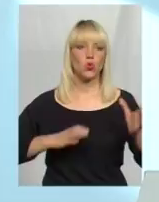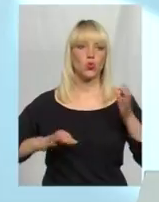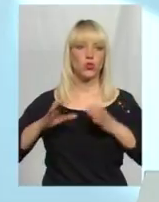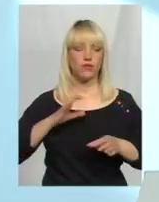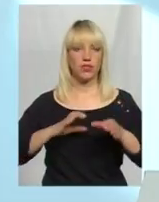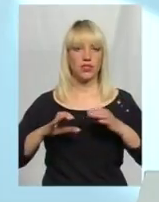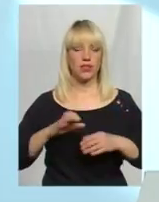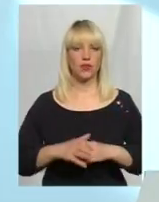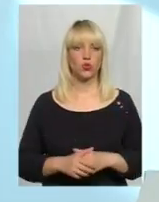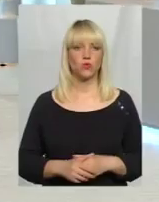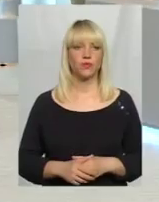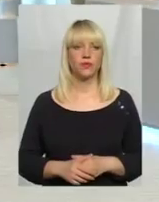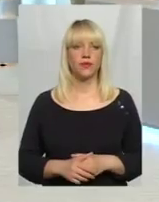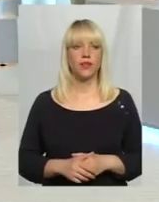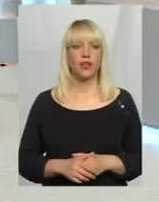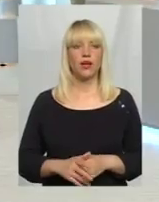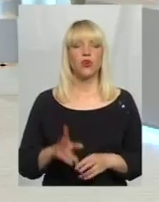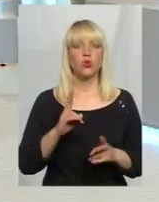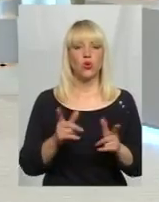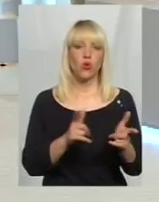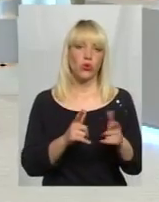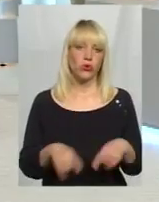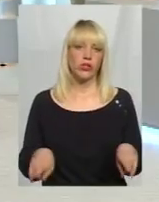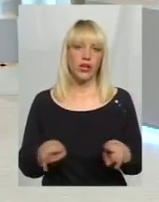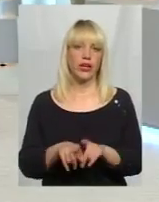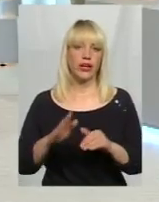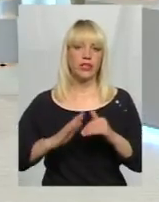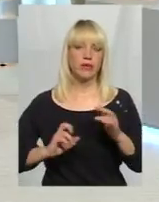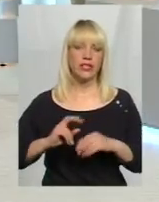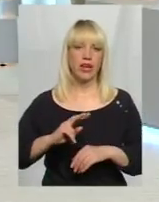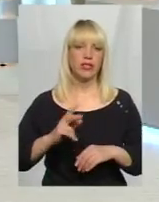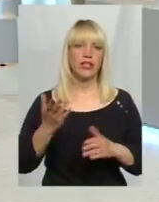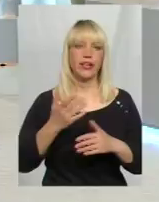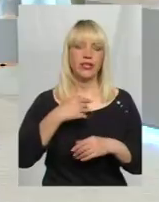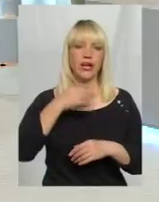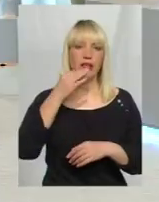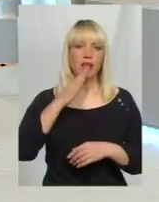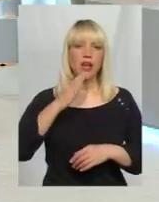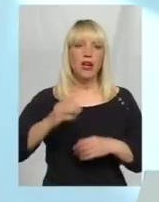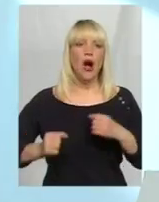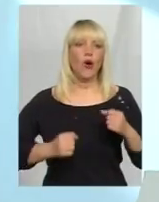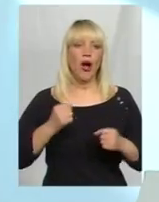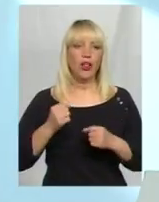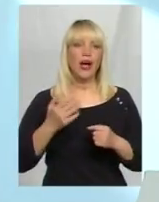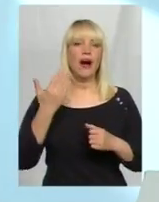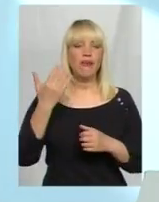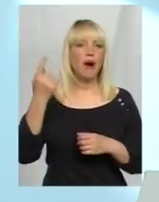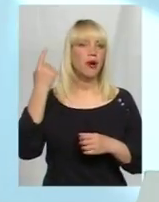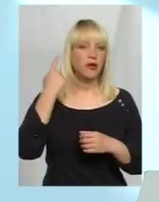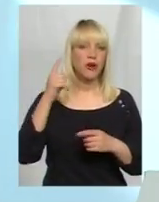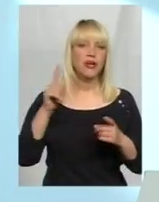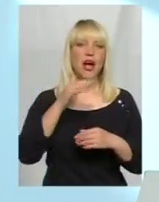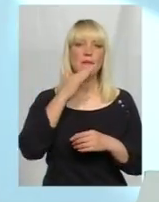університету, котрий готує якраз оцих спеціалістів, про яких сказала колега. Ви ж вже почули, що